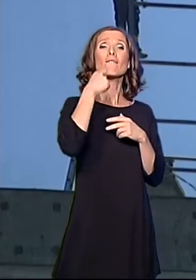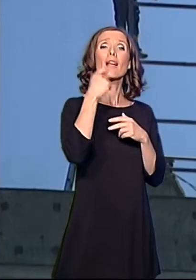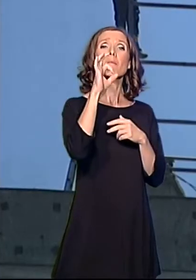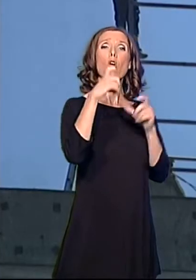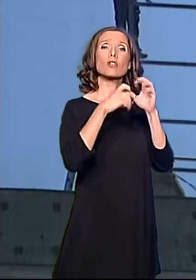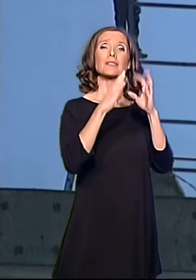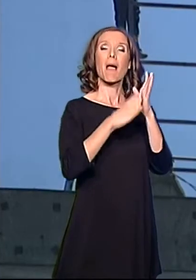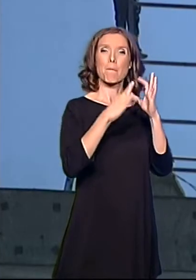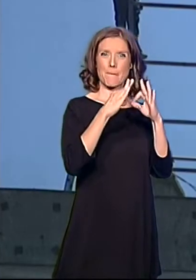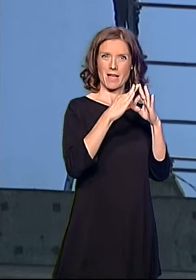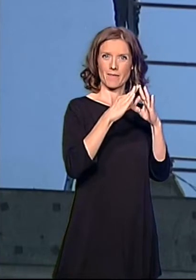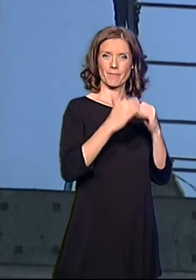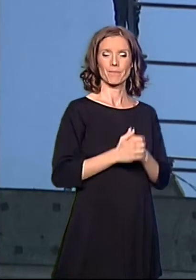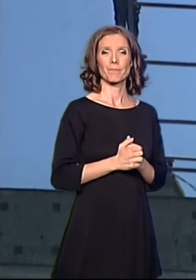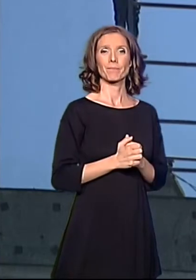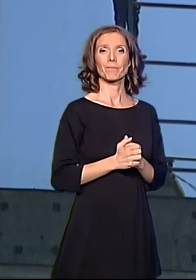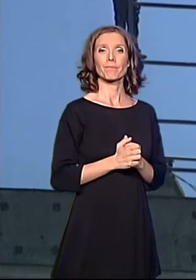Osama Sadika Barmaka